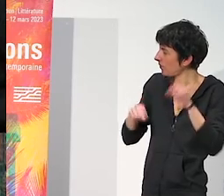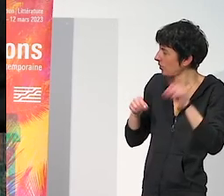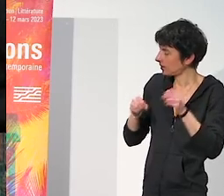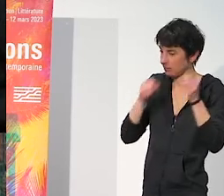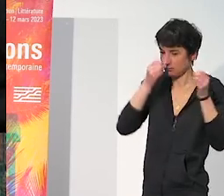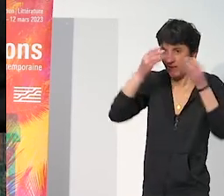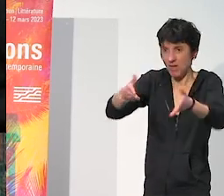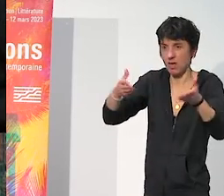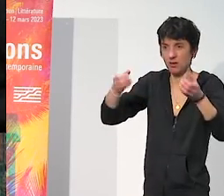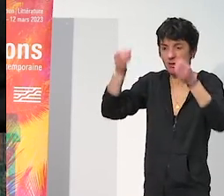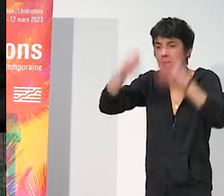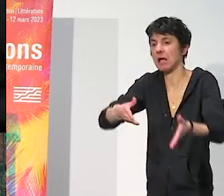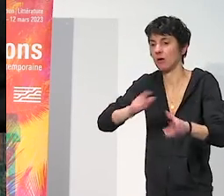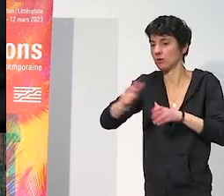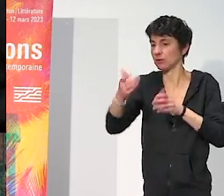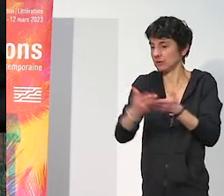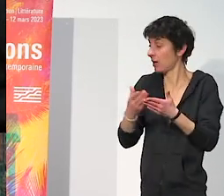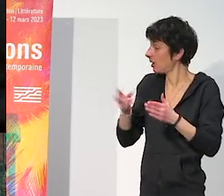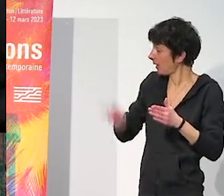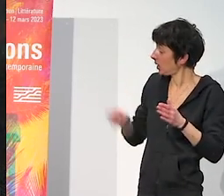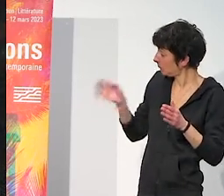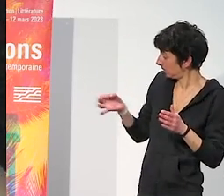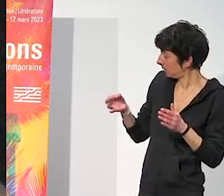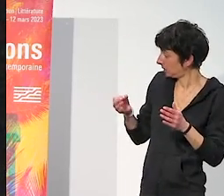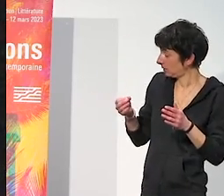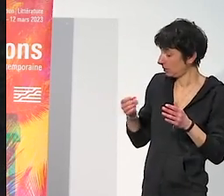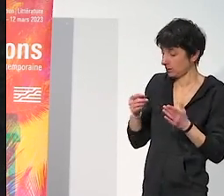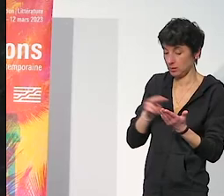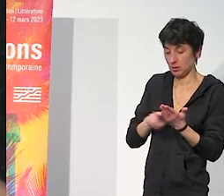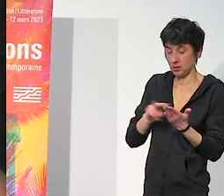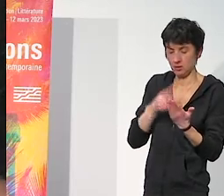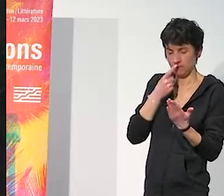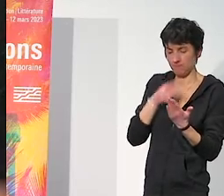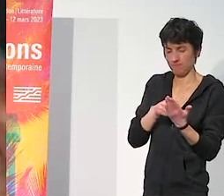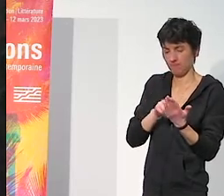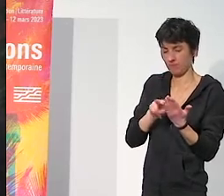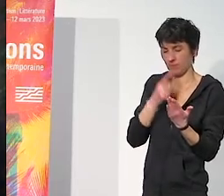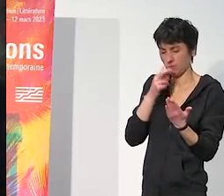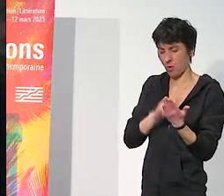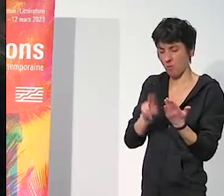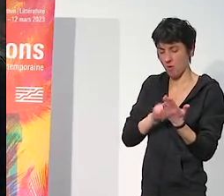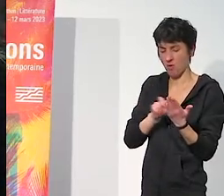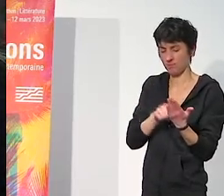trop vite. Oui, oui. Oui. Je me sens... je renacle si un roman